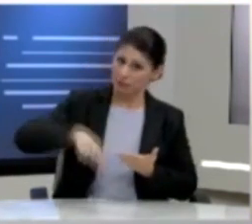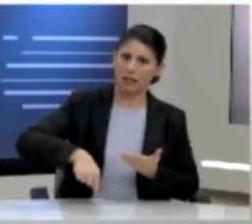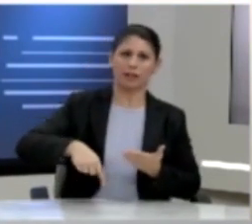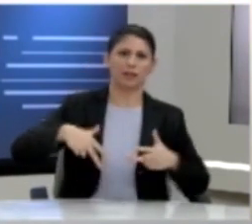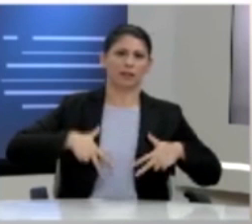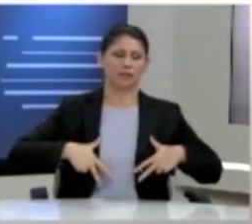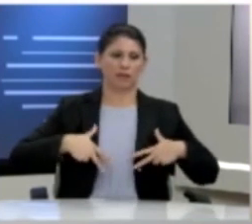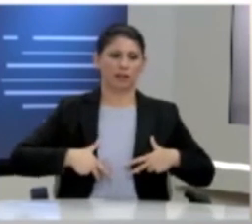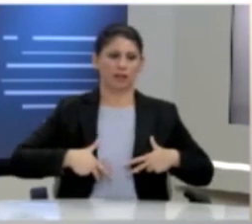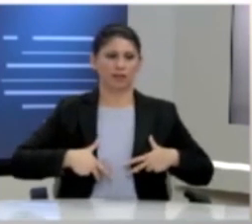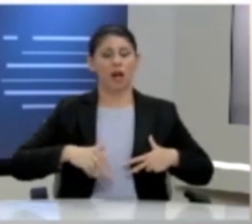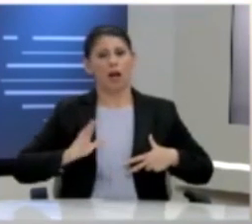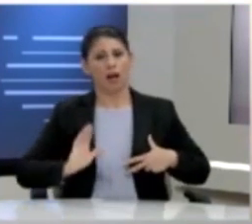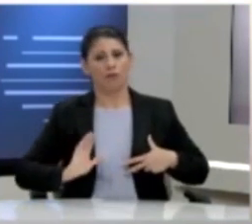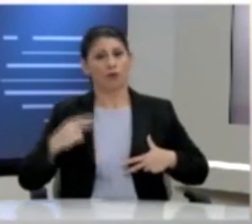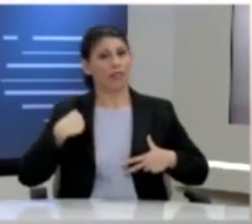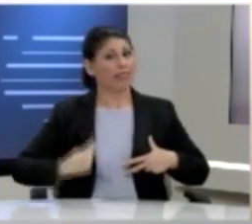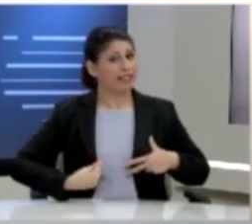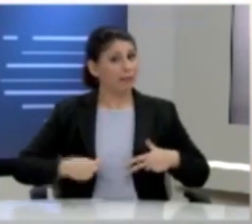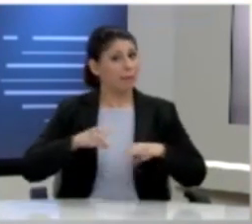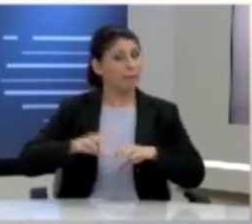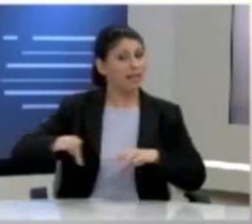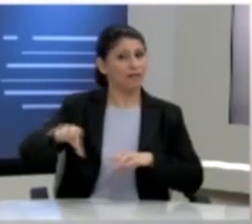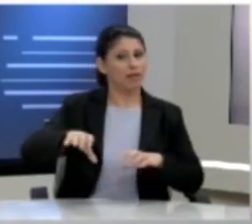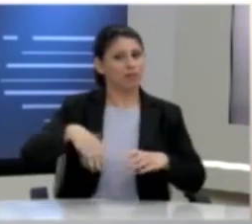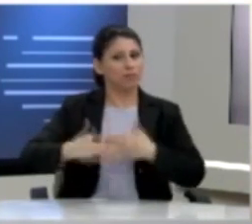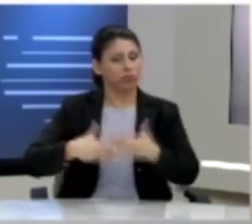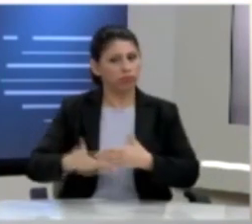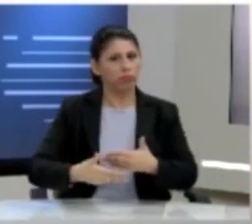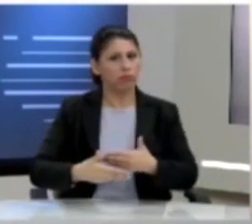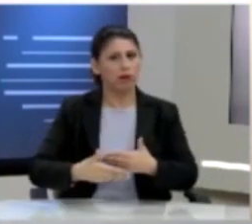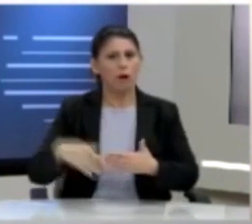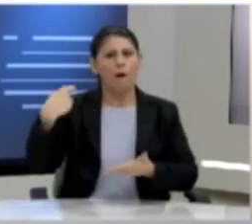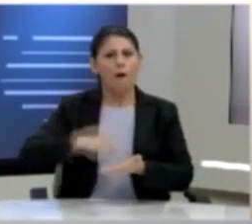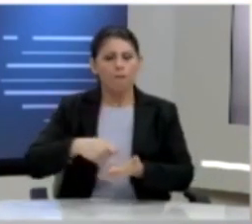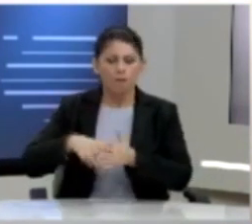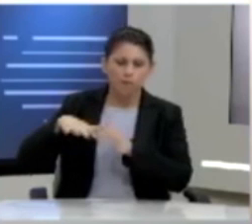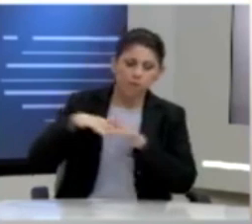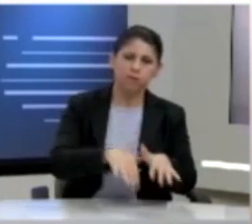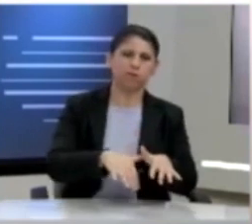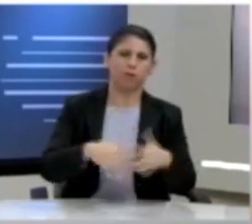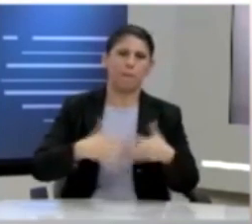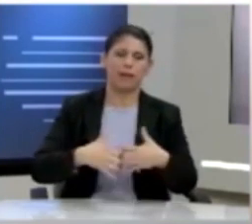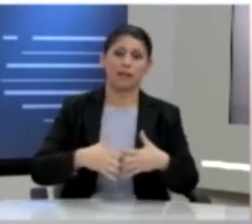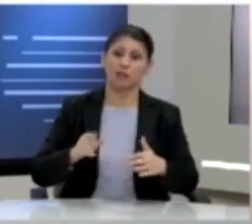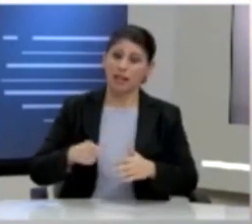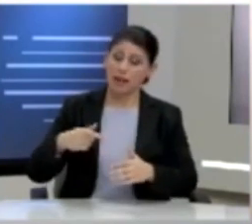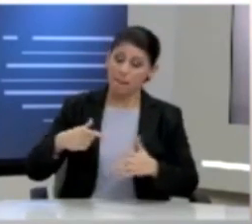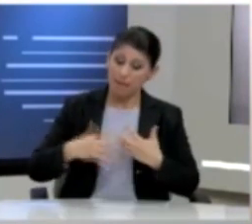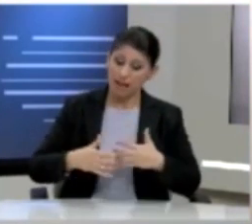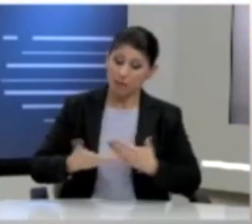σημερινής κυβέρνησης, αφού Δήμοι και Περιφέρειες εξελίχθηκαν σε ένα φορομπηκτικό αντιλαϊκό μηχανισμό, σε ένα